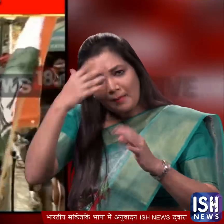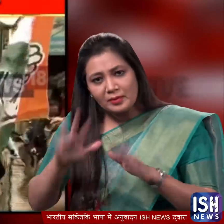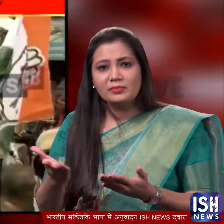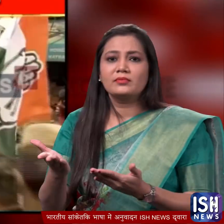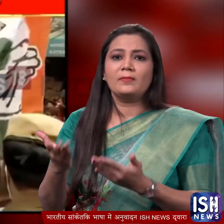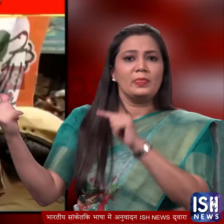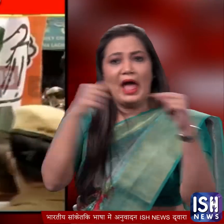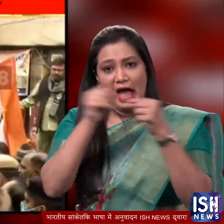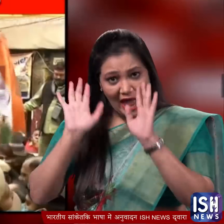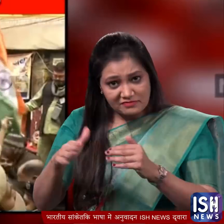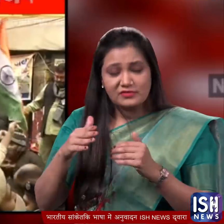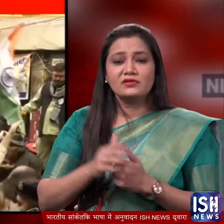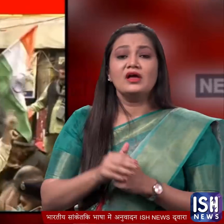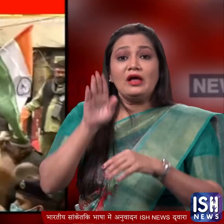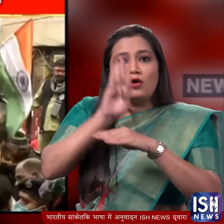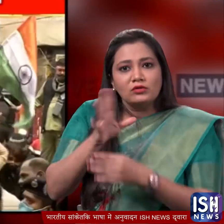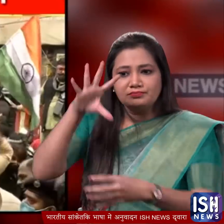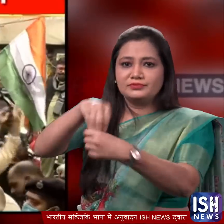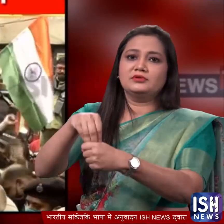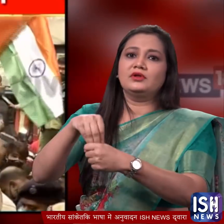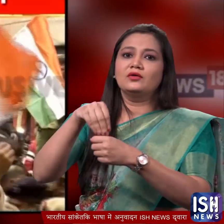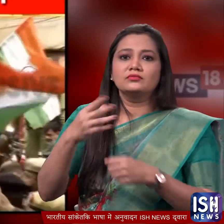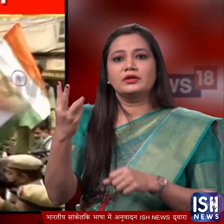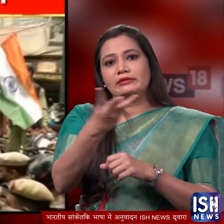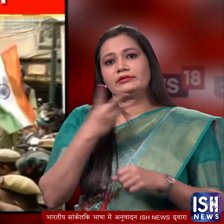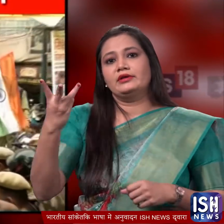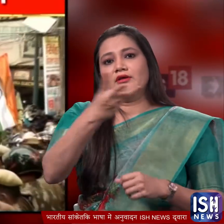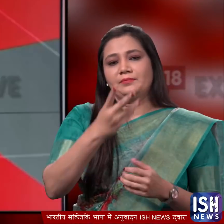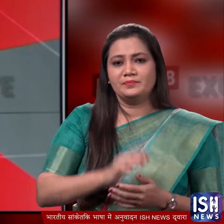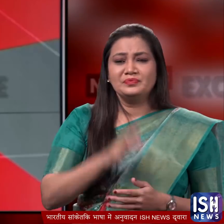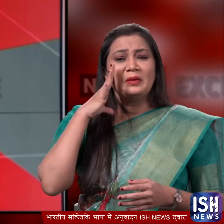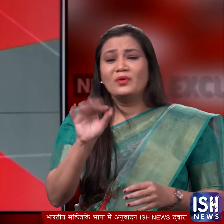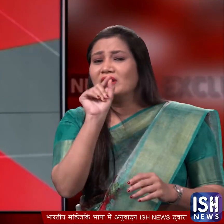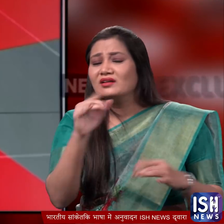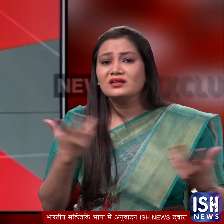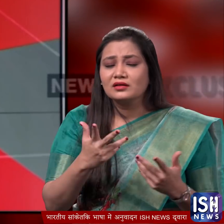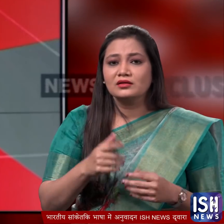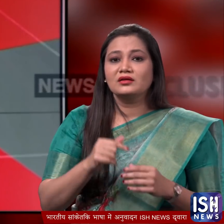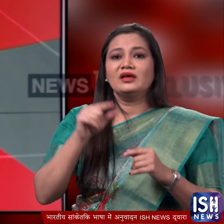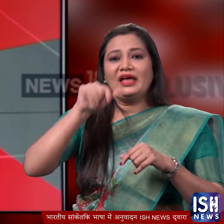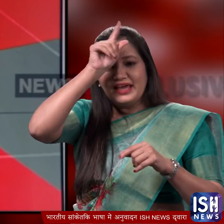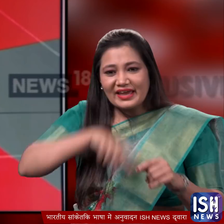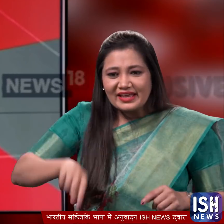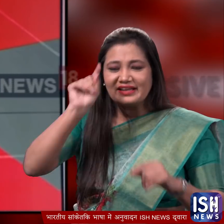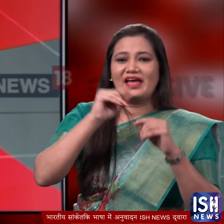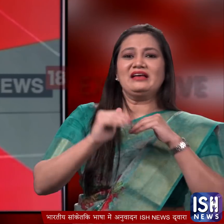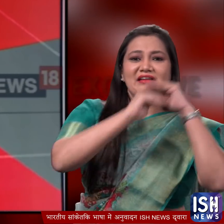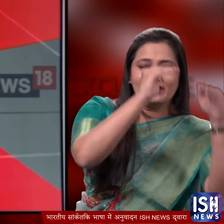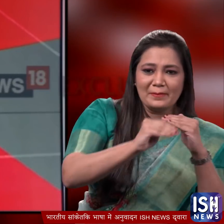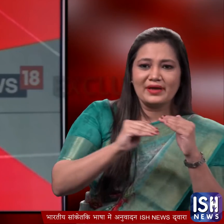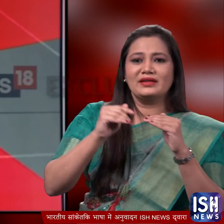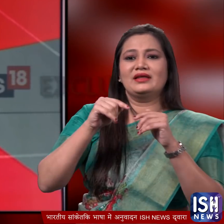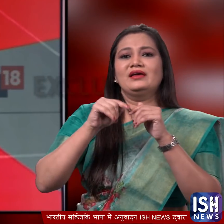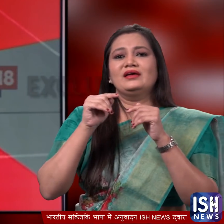पहले ही तलवारें खिंच चुकी हैं और कांग्रेस की एंट्री के बाद ये लड़ाई त्रिकोणीय हो गई। सौभाग्य की बात यह कि देश में विकास पर राजनीति